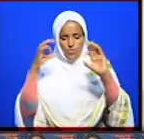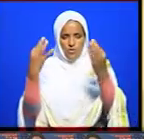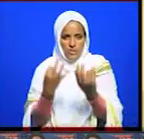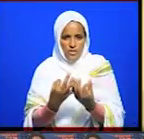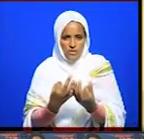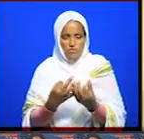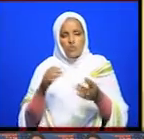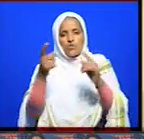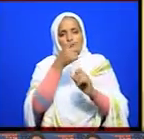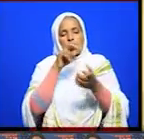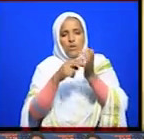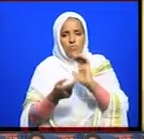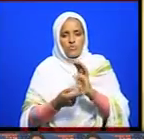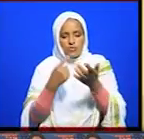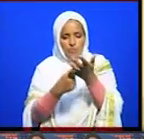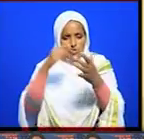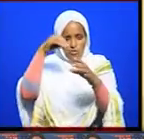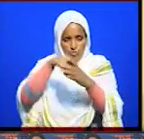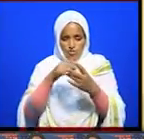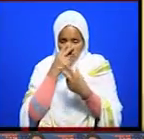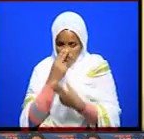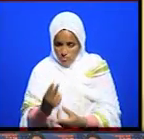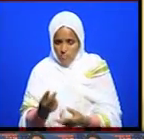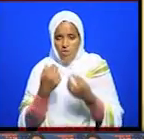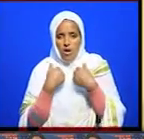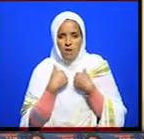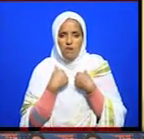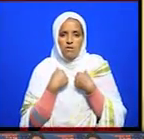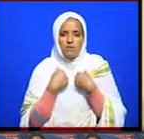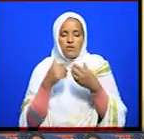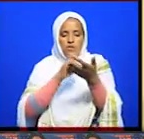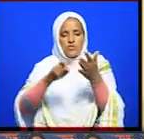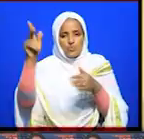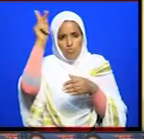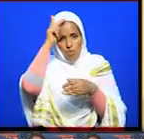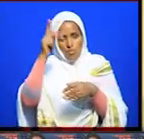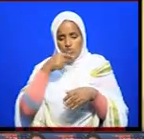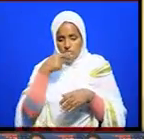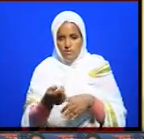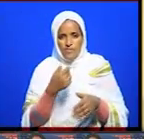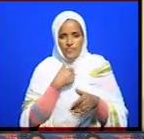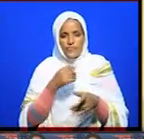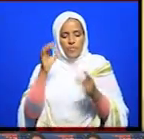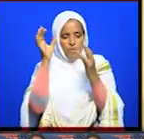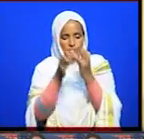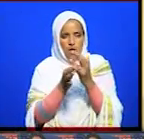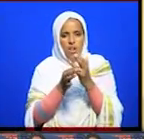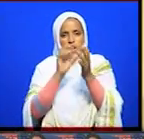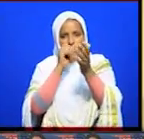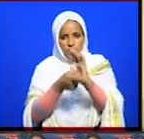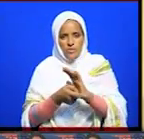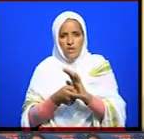የሚኖርበት ቤተሰብ ይሆናል ማለት ነው። በዚህ ውስጥ ስናይ ቅዱስ ጳውሎስም እንደሚነግረን